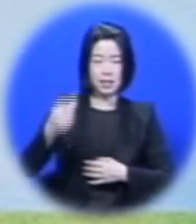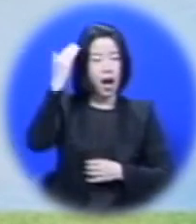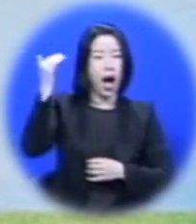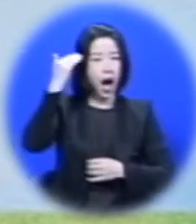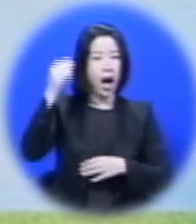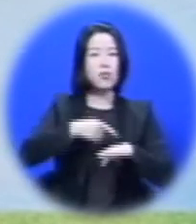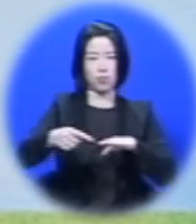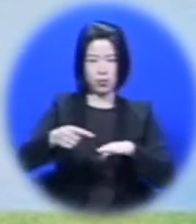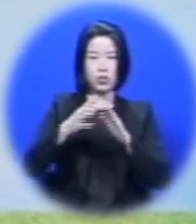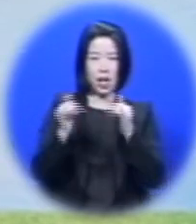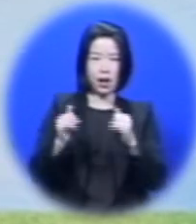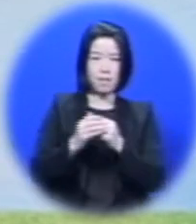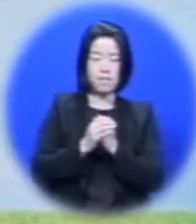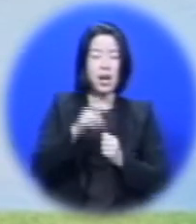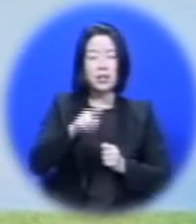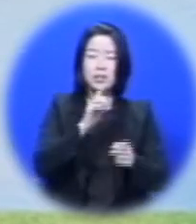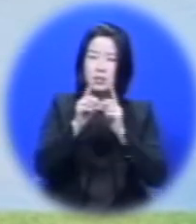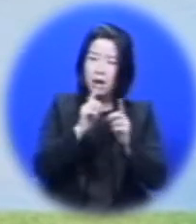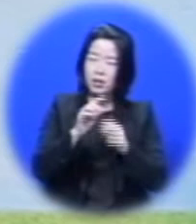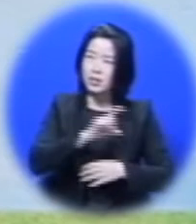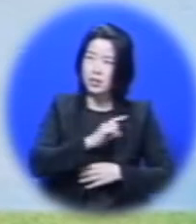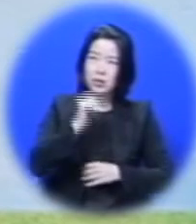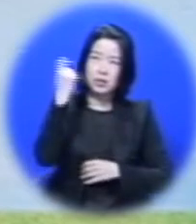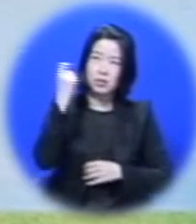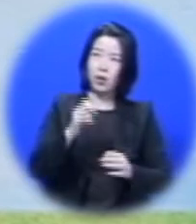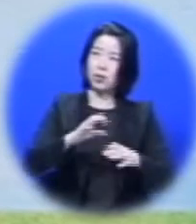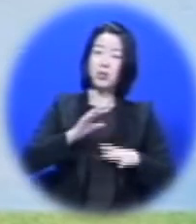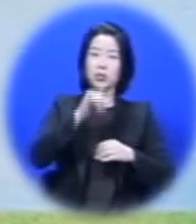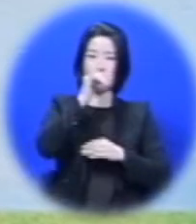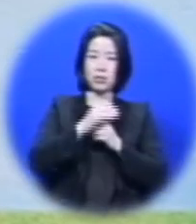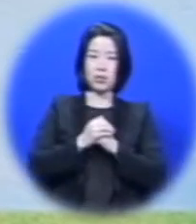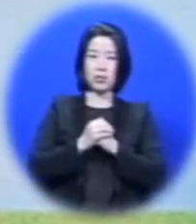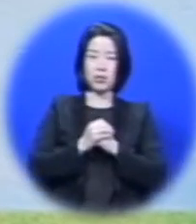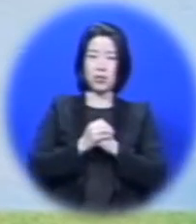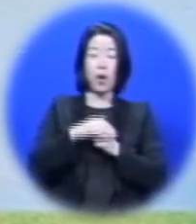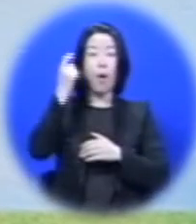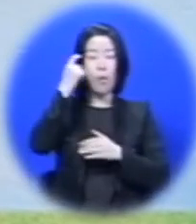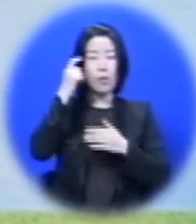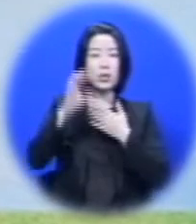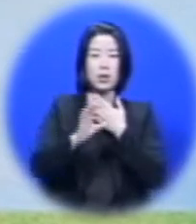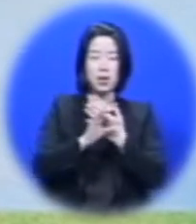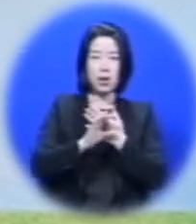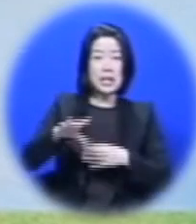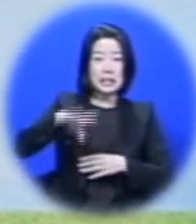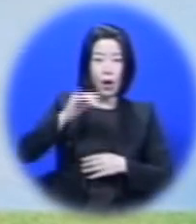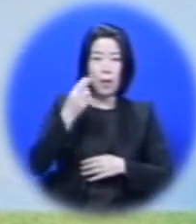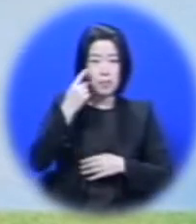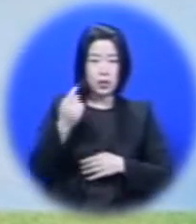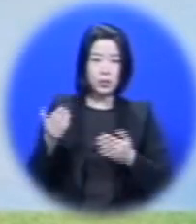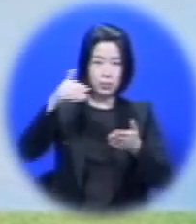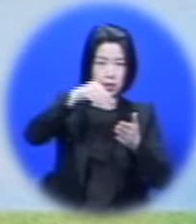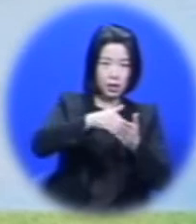사람이라. 그 이야기를, 그 이름을 듣는데 깜짝 놀랐어요. 저희가 처음 도착한